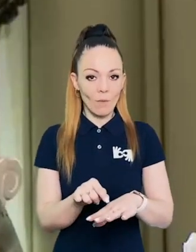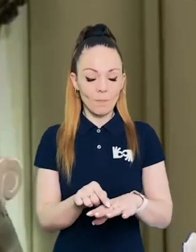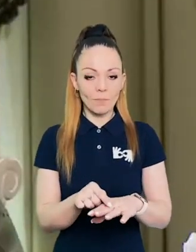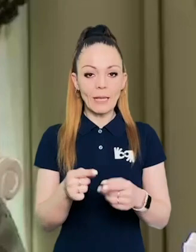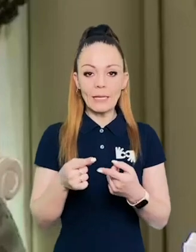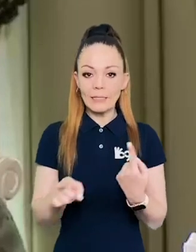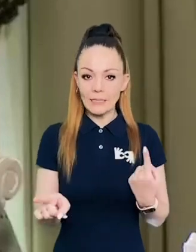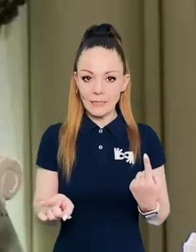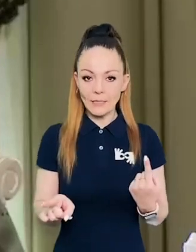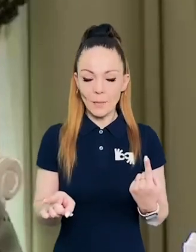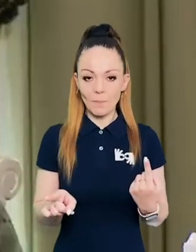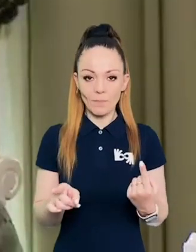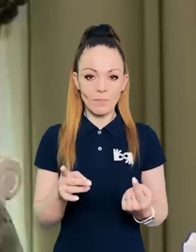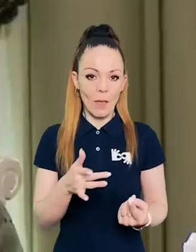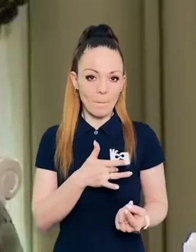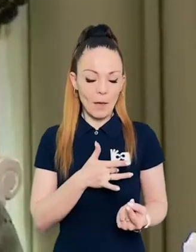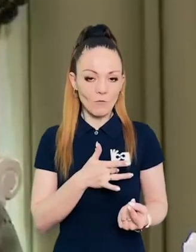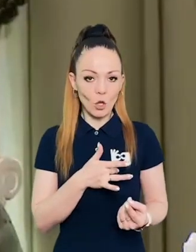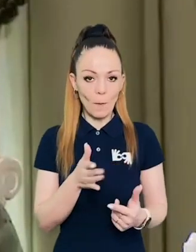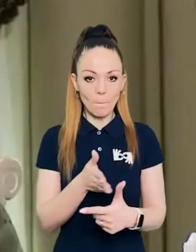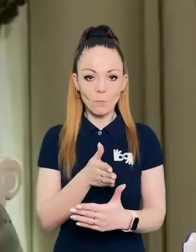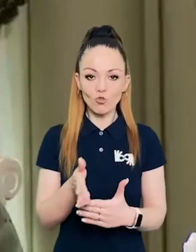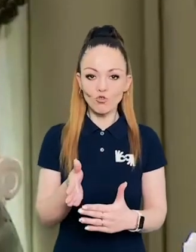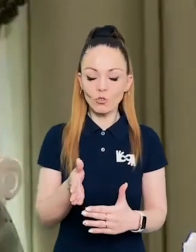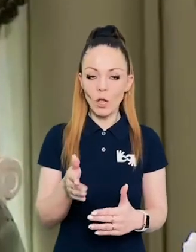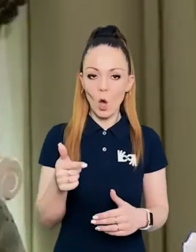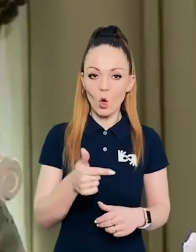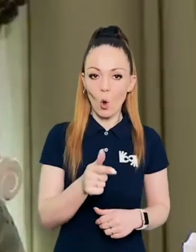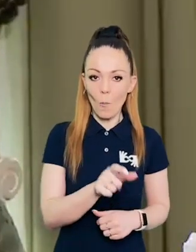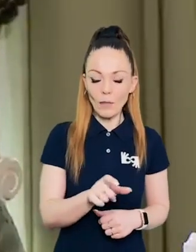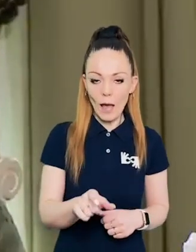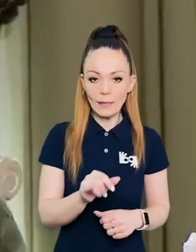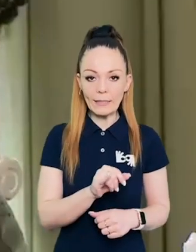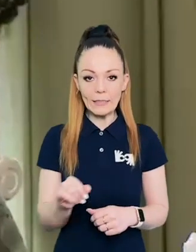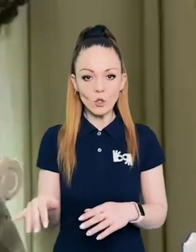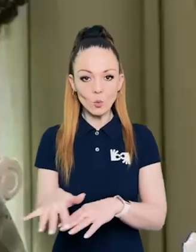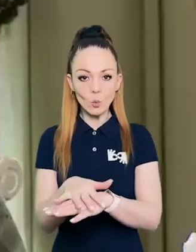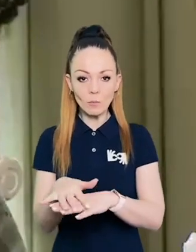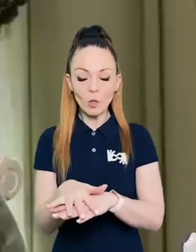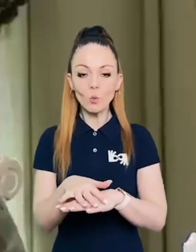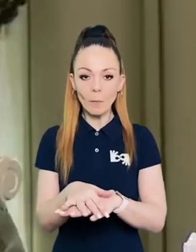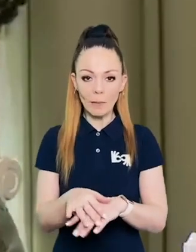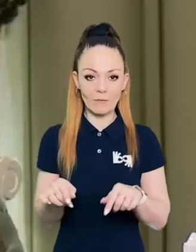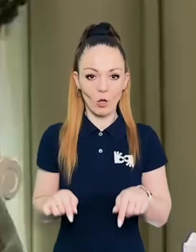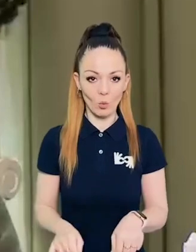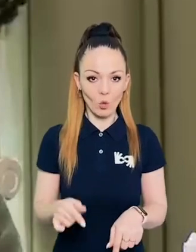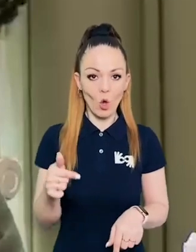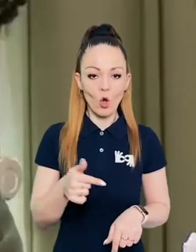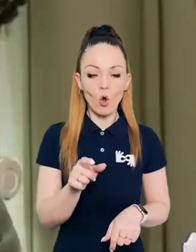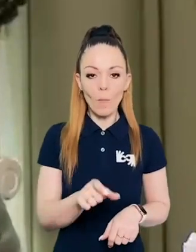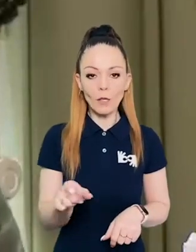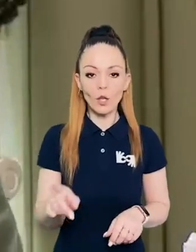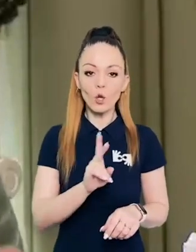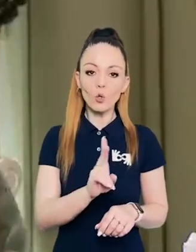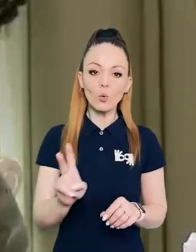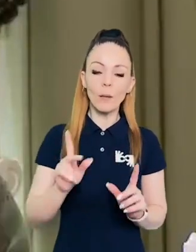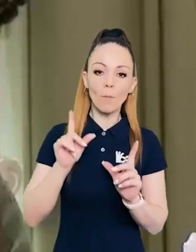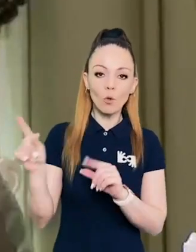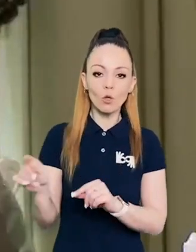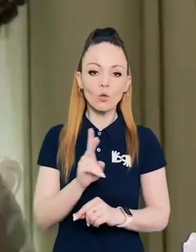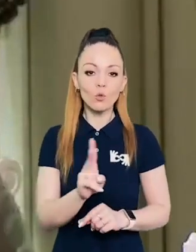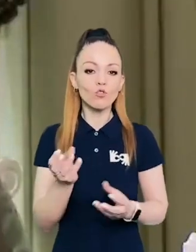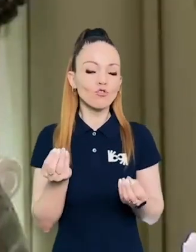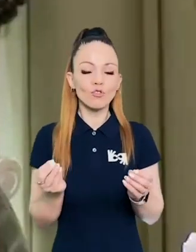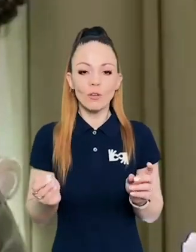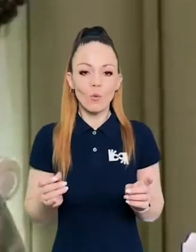Суспільство. Різниця, напевно, між громадяни і суспільство. Суспільство тут. Громадяни, хтось